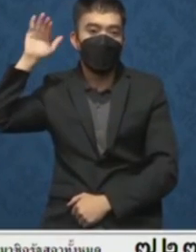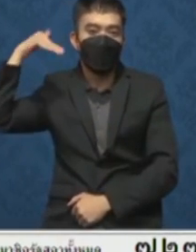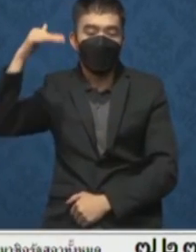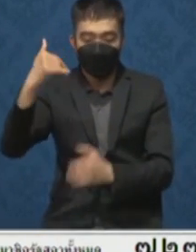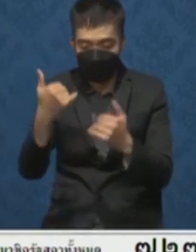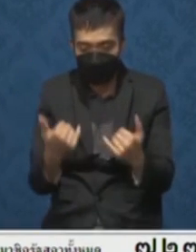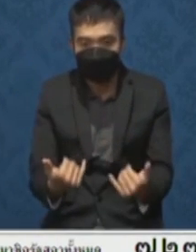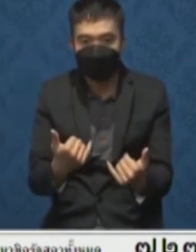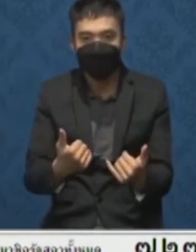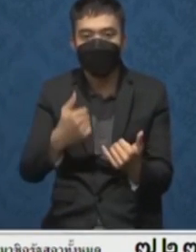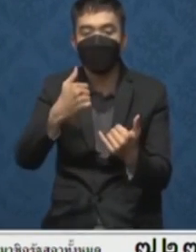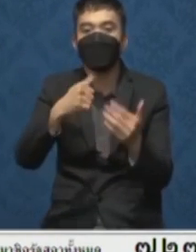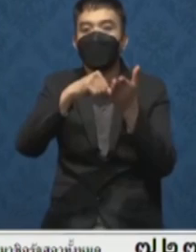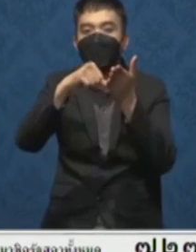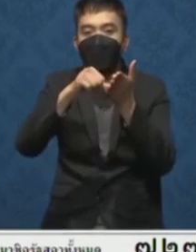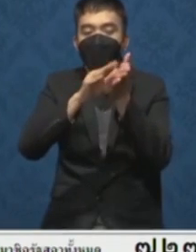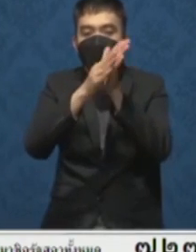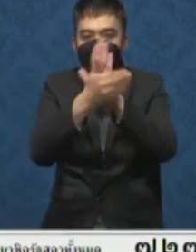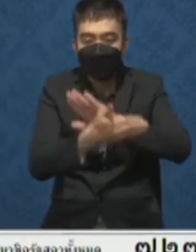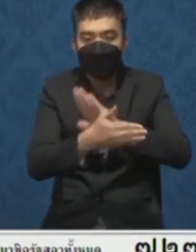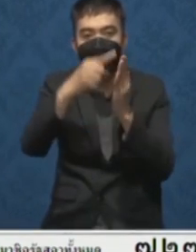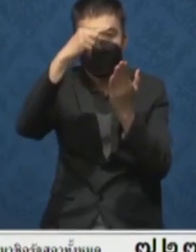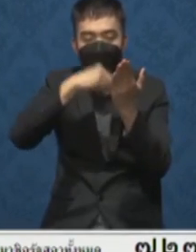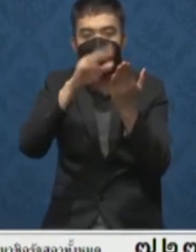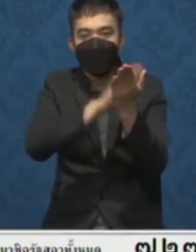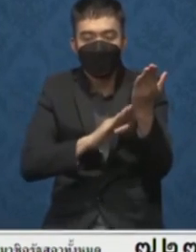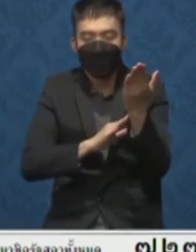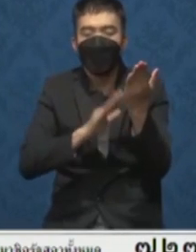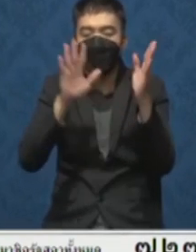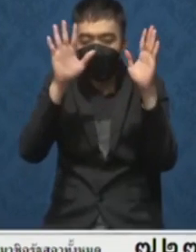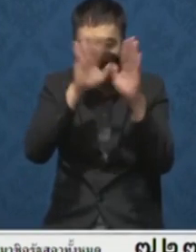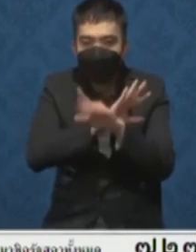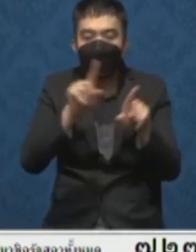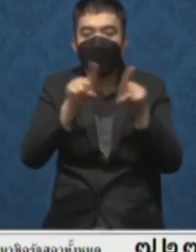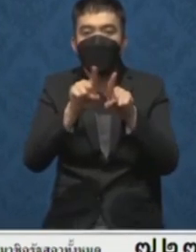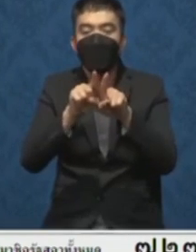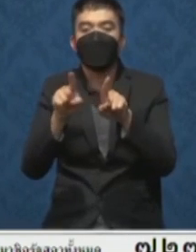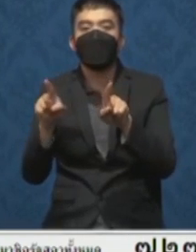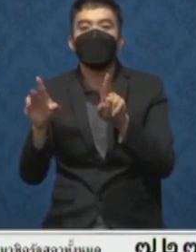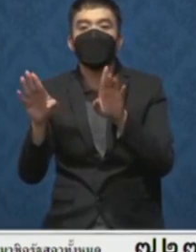การปฏิรูปประเทศสะเหมือนกำลงจะรูดมานปิดฉากการแดงลง